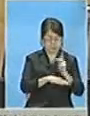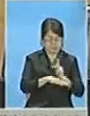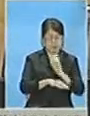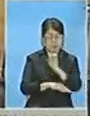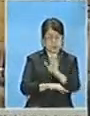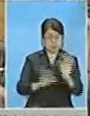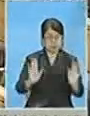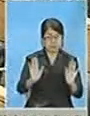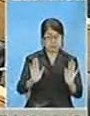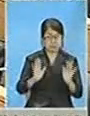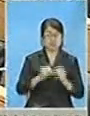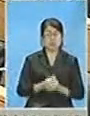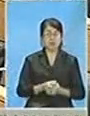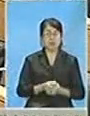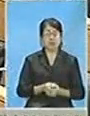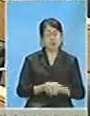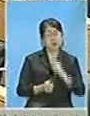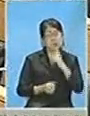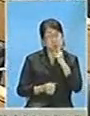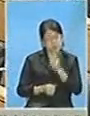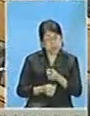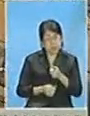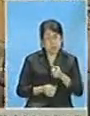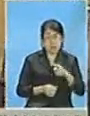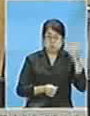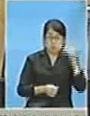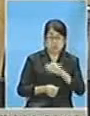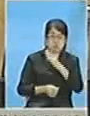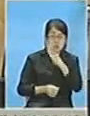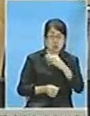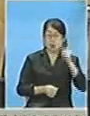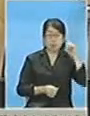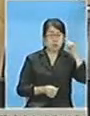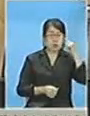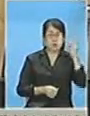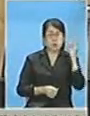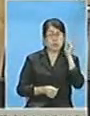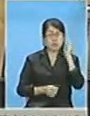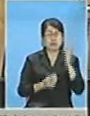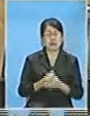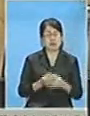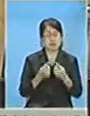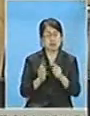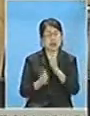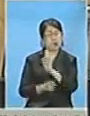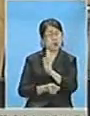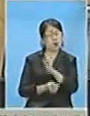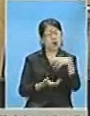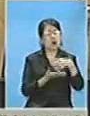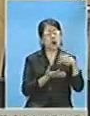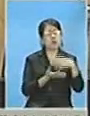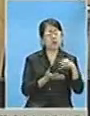คืออย่างงี้ครับไอ้จริงไม่จริงเนี่ยยังไม่ทราบนะครับนะเพียงแต่ท่านอารัมภบทเรื่องของท่าน